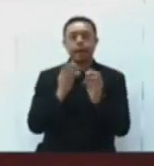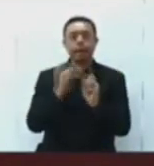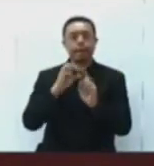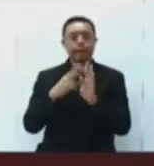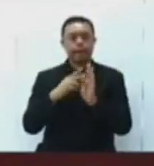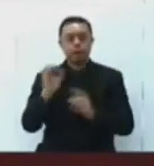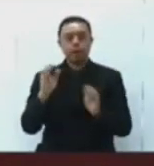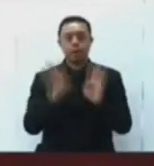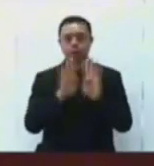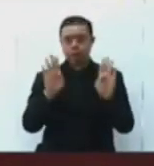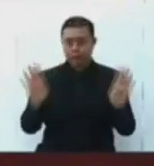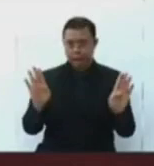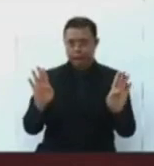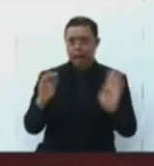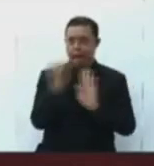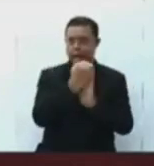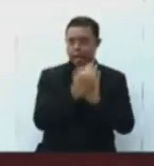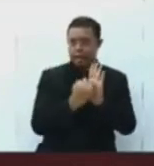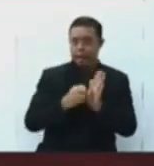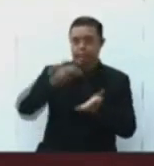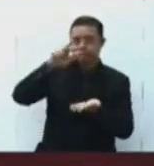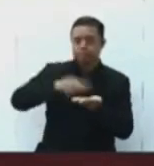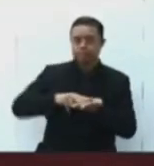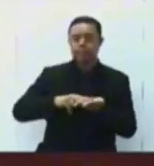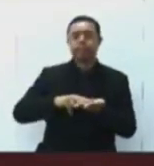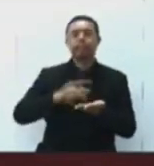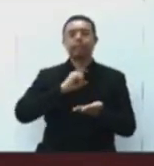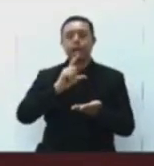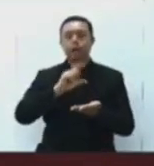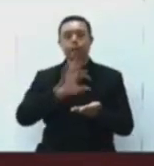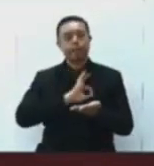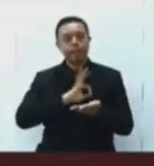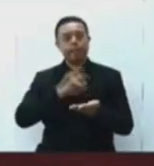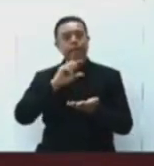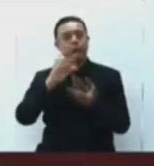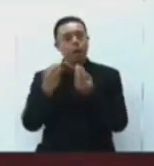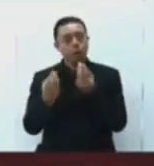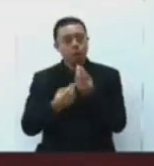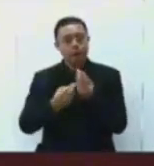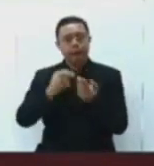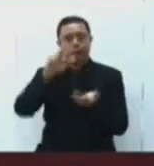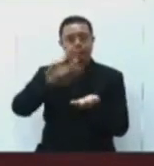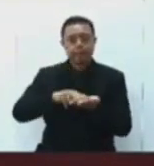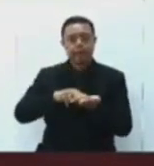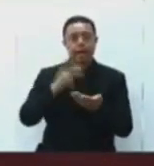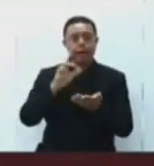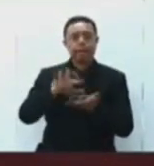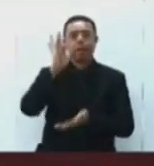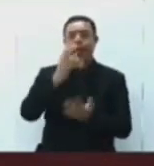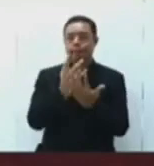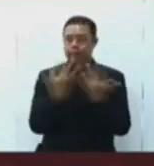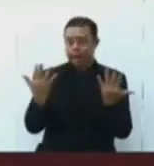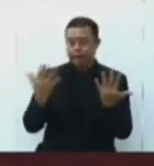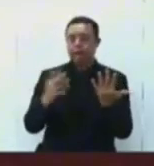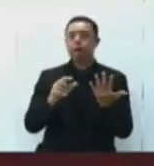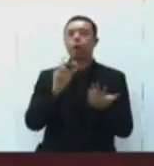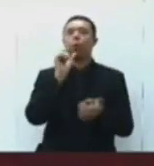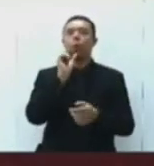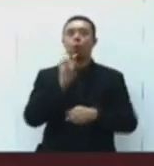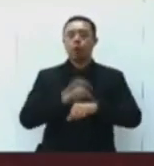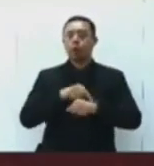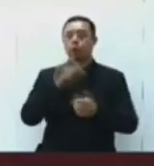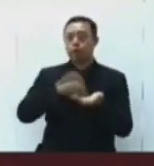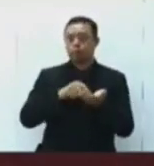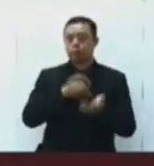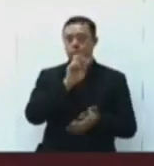rapat pleno terbuka dengan agenda penetapan Pasangan calon presiden dan wakil presiden terpilih dalam Pemilu